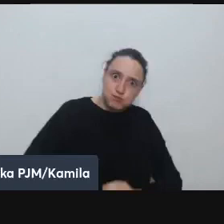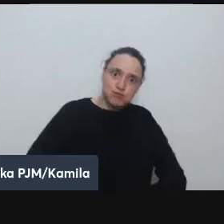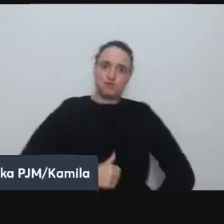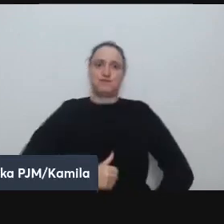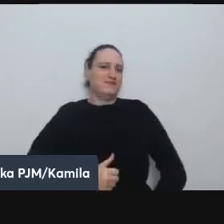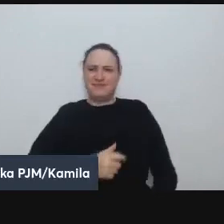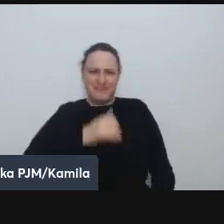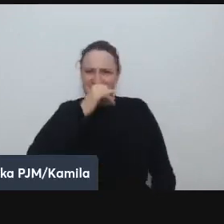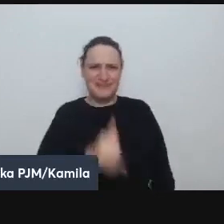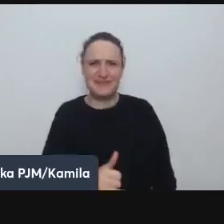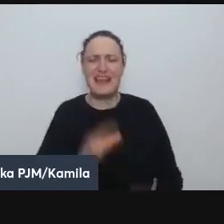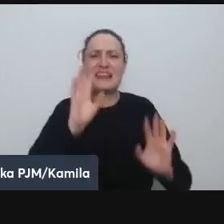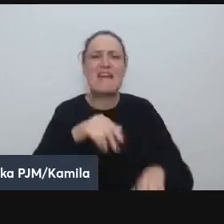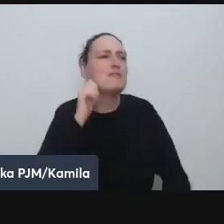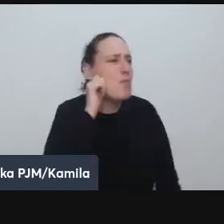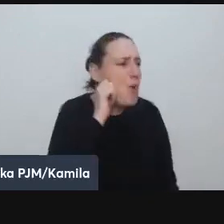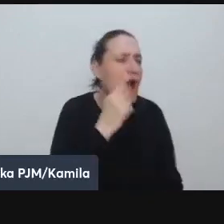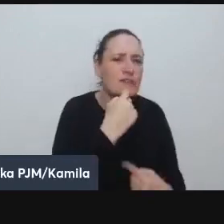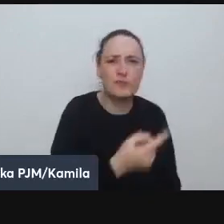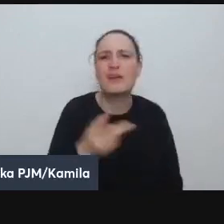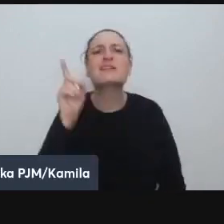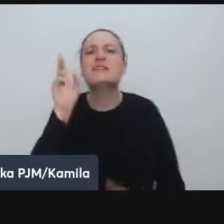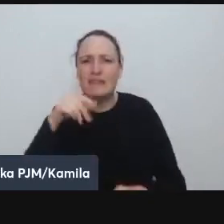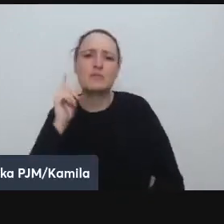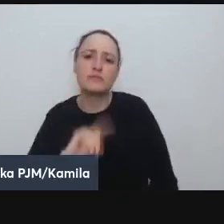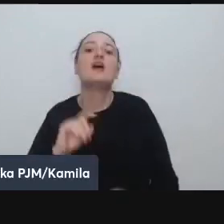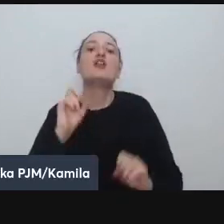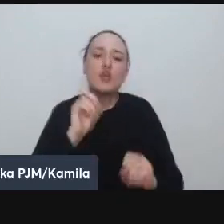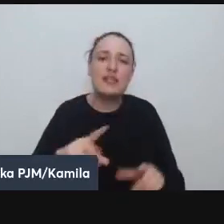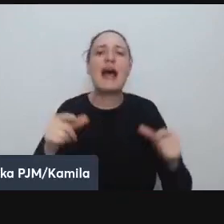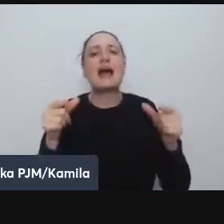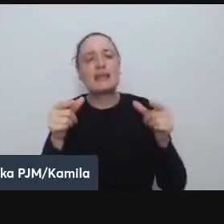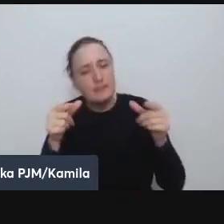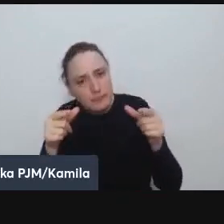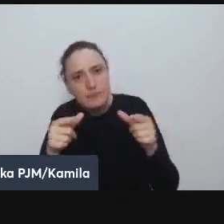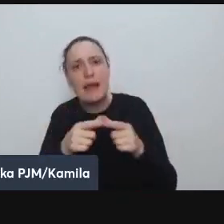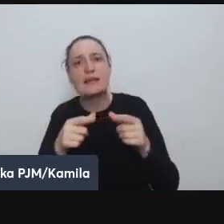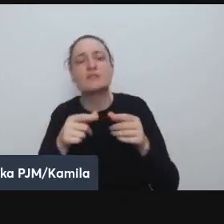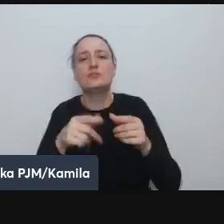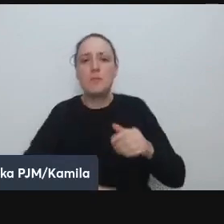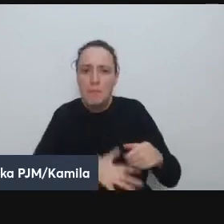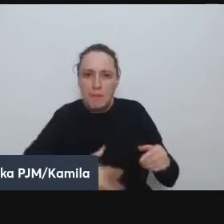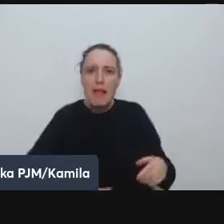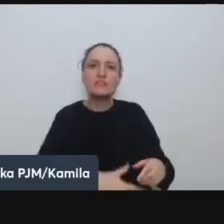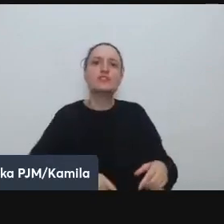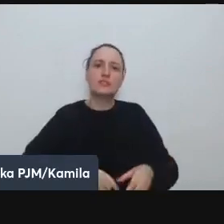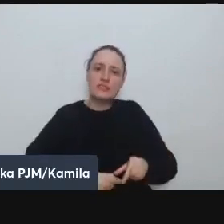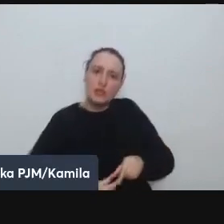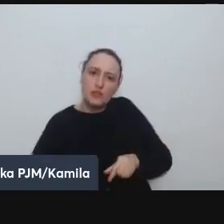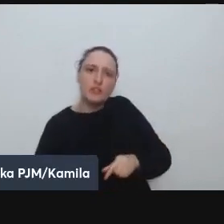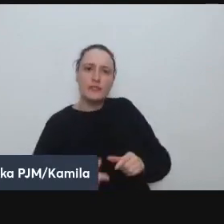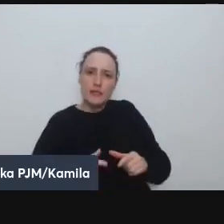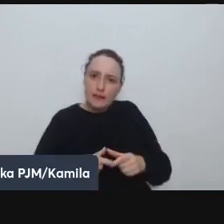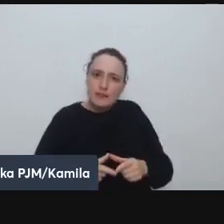dzieci, ja w liceum też to mówię, bo się omawia, no jest szyjka macicy i wtedy wychodzi miesiączka, plemniki w drugą stronę, dziecko się tamtędy rodzi, więc już się